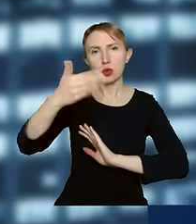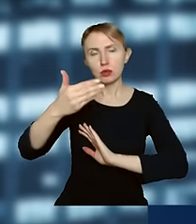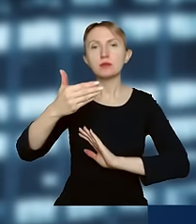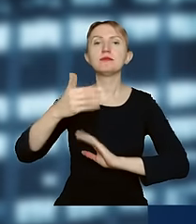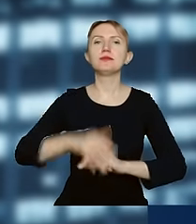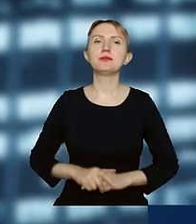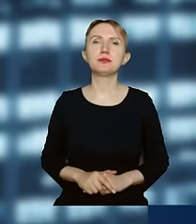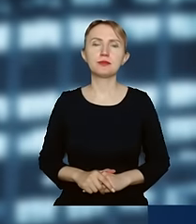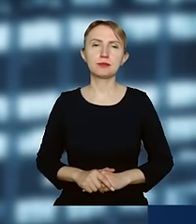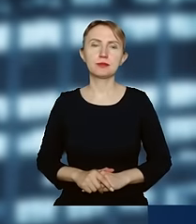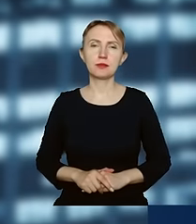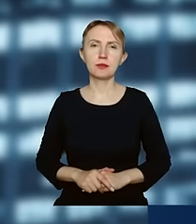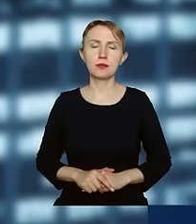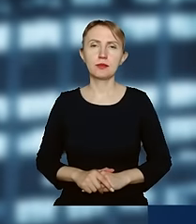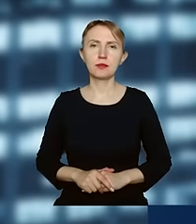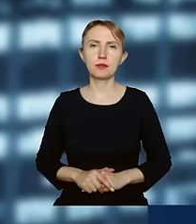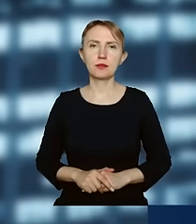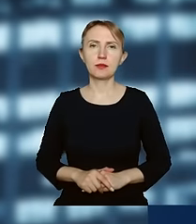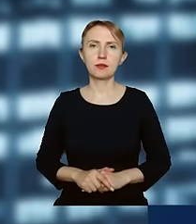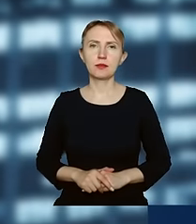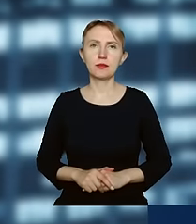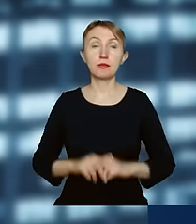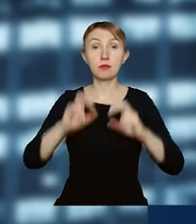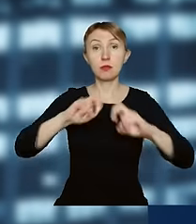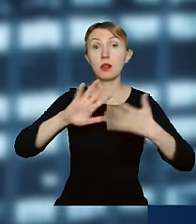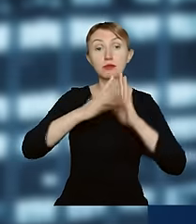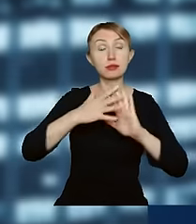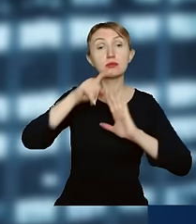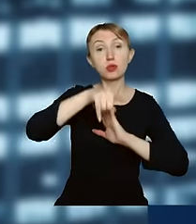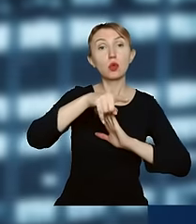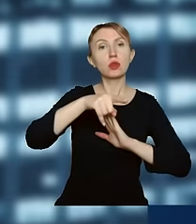restauracyjne. W ich ramach jeden z podmiotów miał dostać blisko